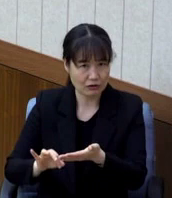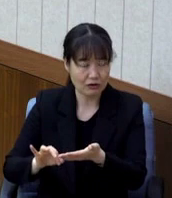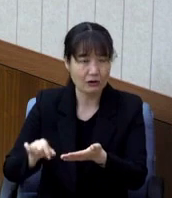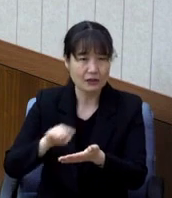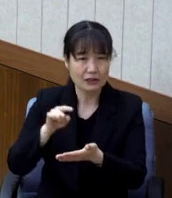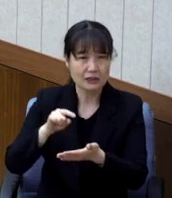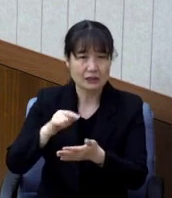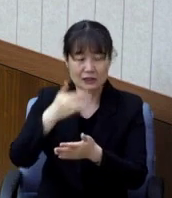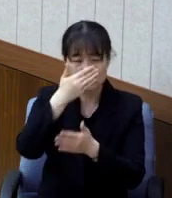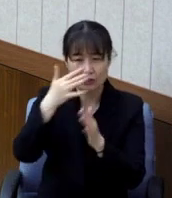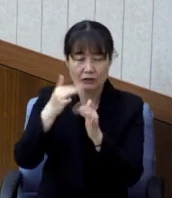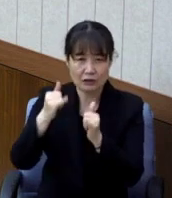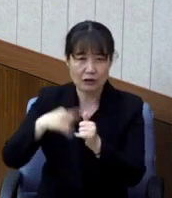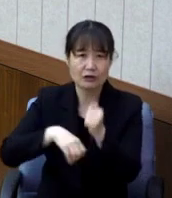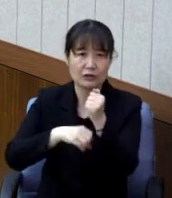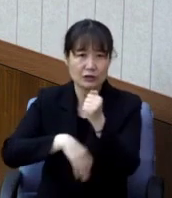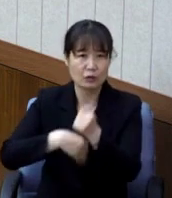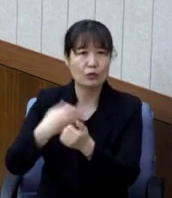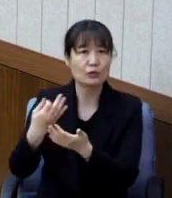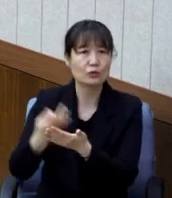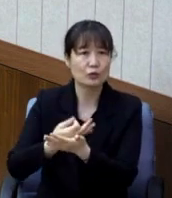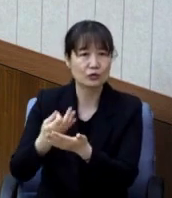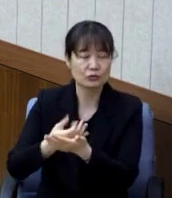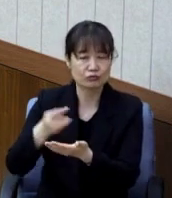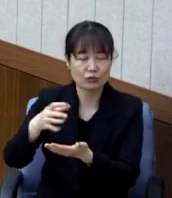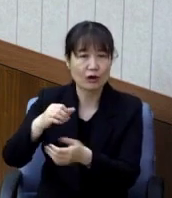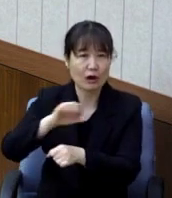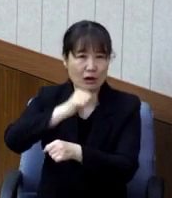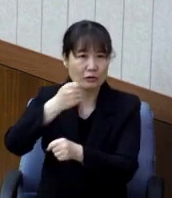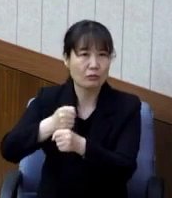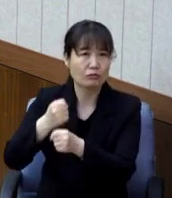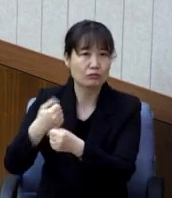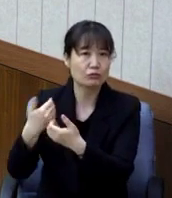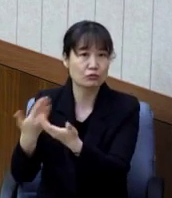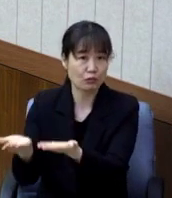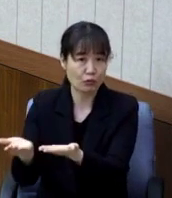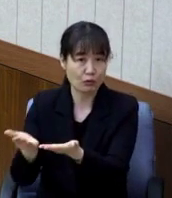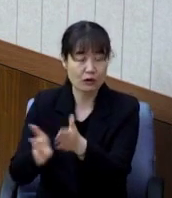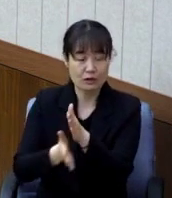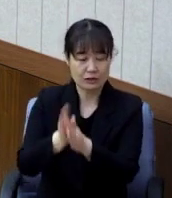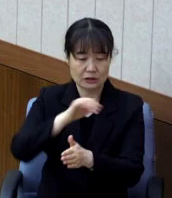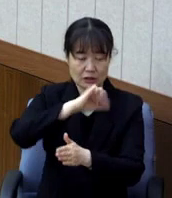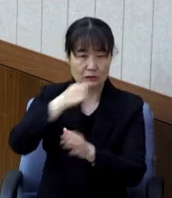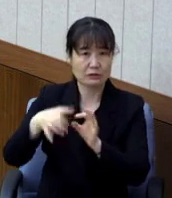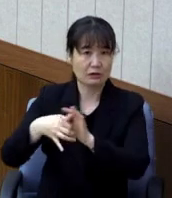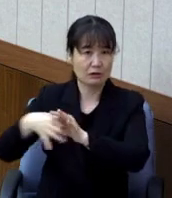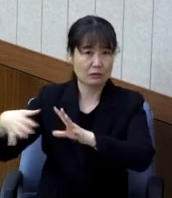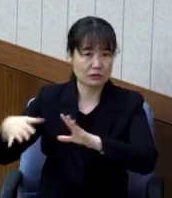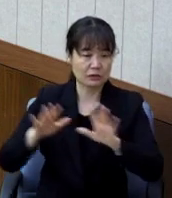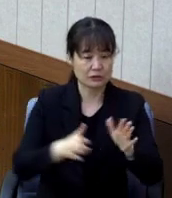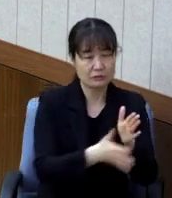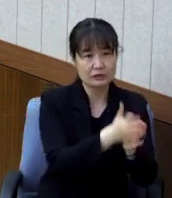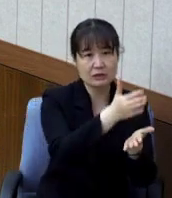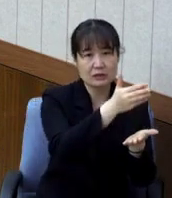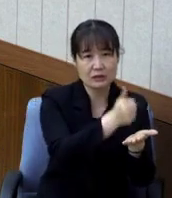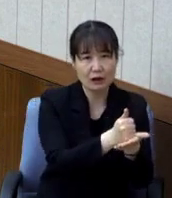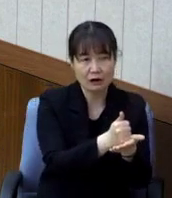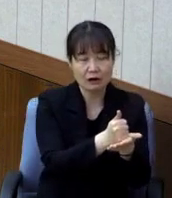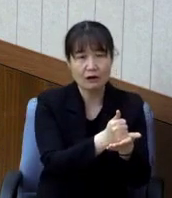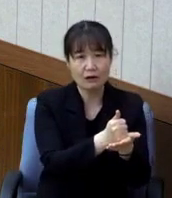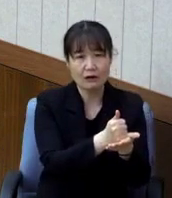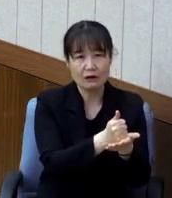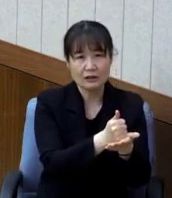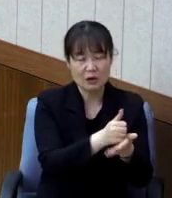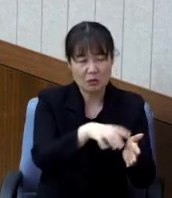청년 기본소득 예산을 편성했다는 점을 비춰보면 시 재정과 상관없이 김동근 시장의 정책적